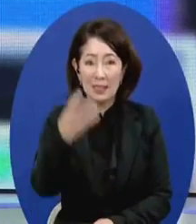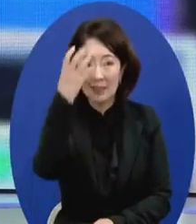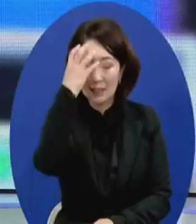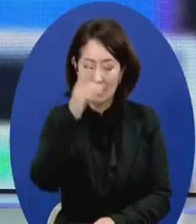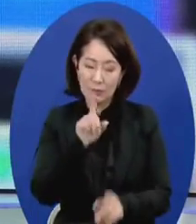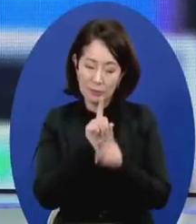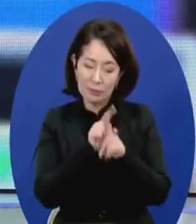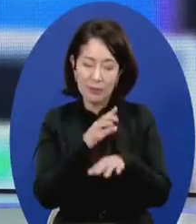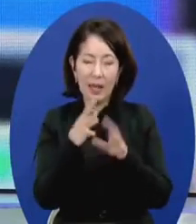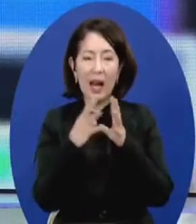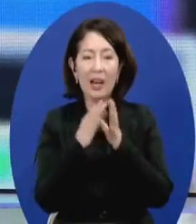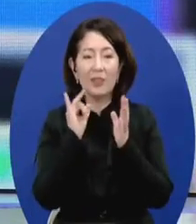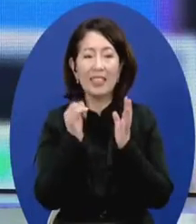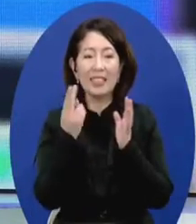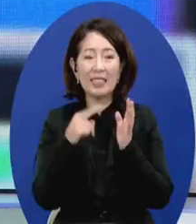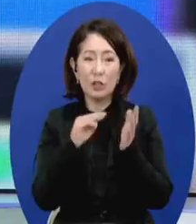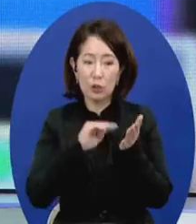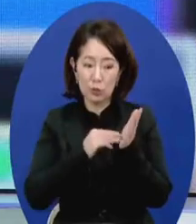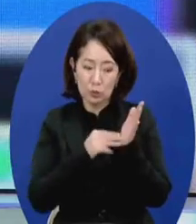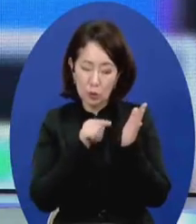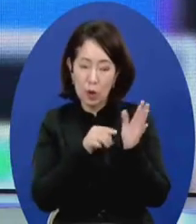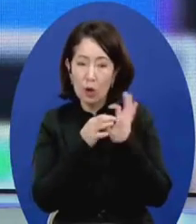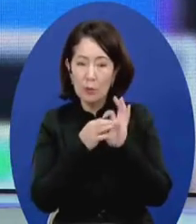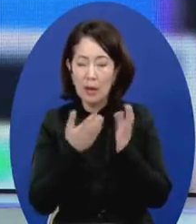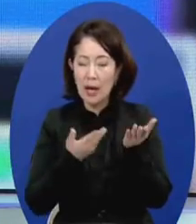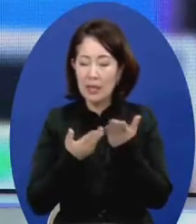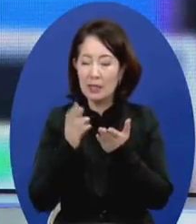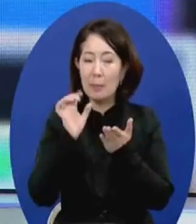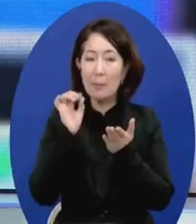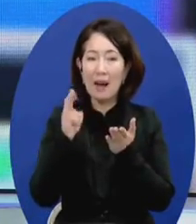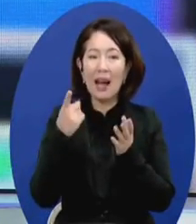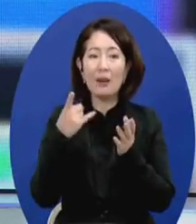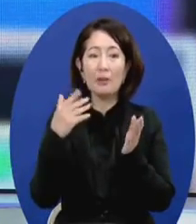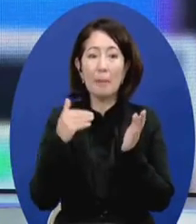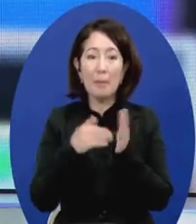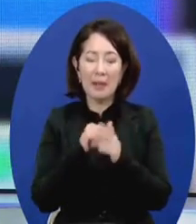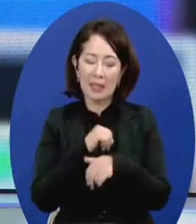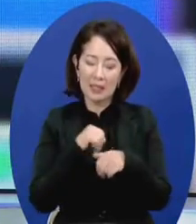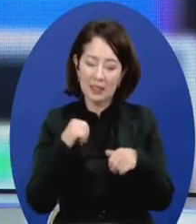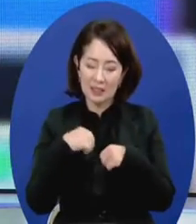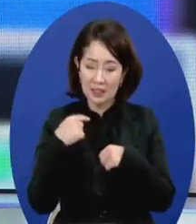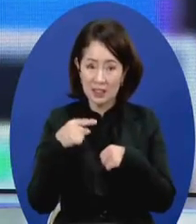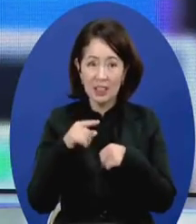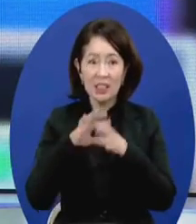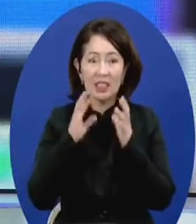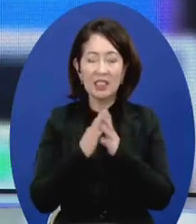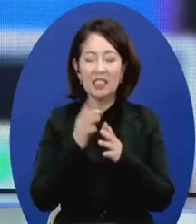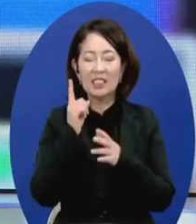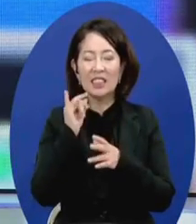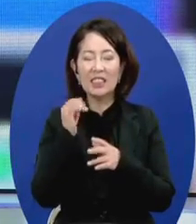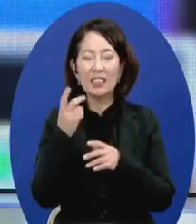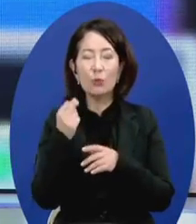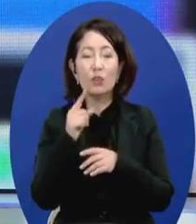Засгийн газраас хэрэгжүүлж байгаа 10 их найдын цогц төлөвлөгөөний хүрээнд арилжааны банкуд 15,000 иргэн аж ахуйн нэгжид нийт 1 их найд төргийн зээл олгоод байна.